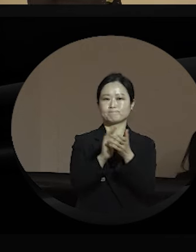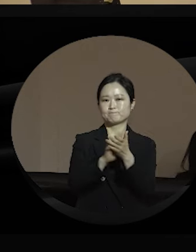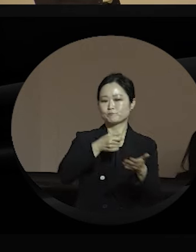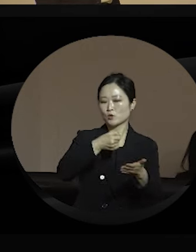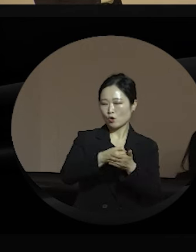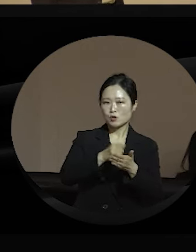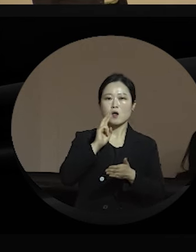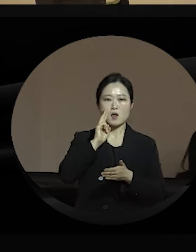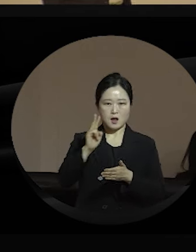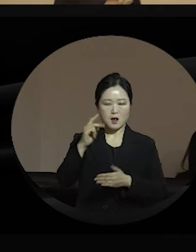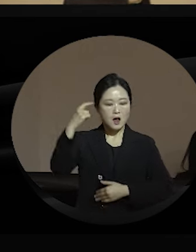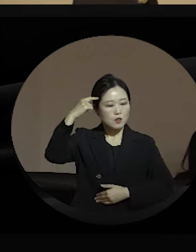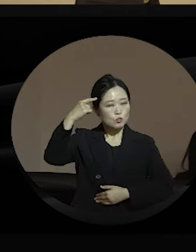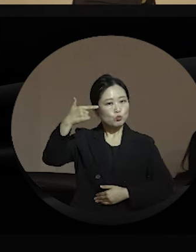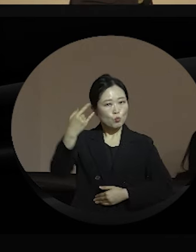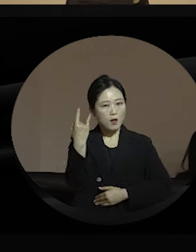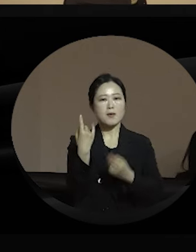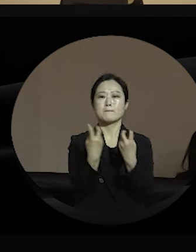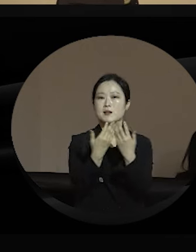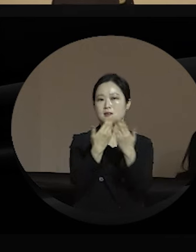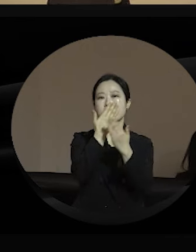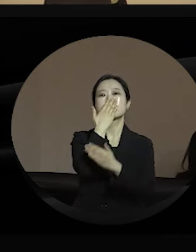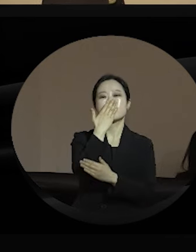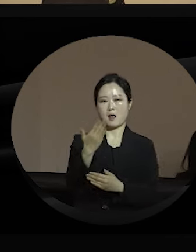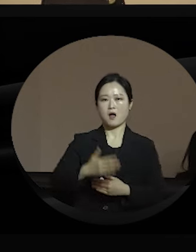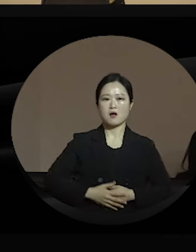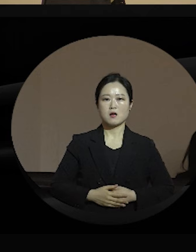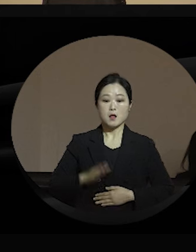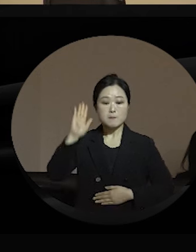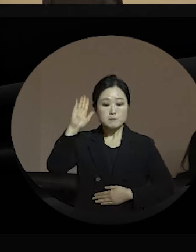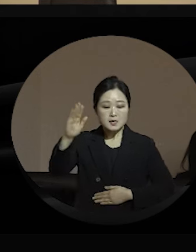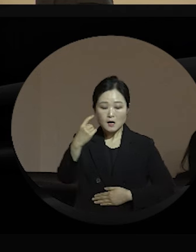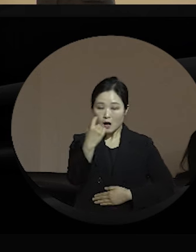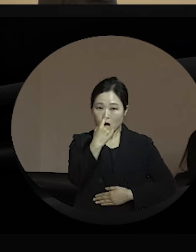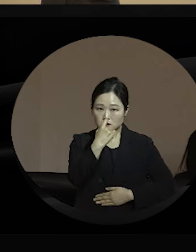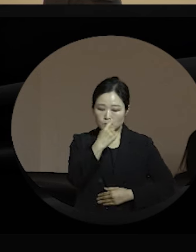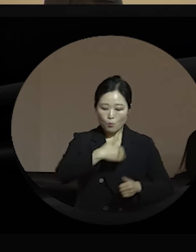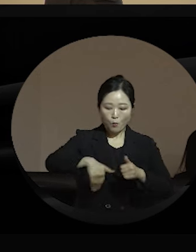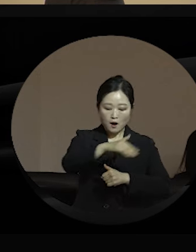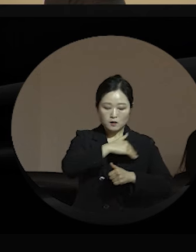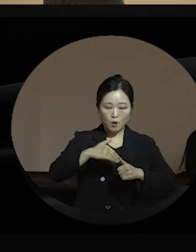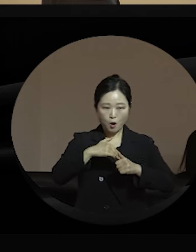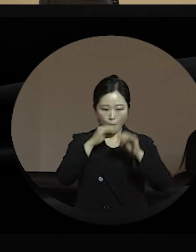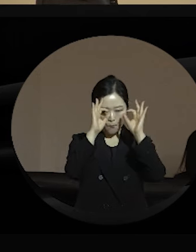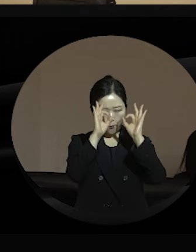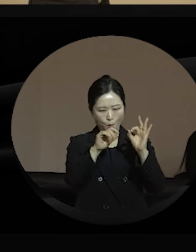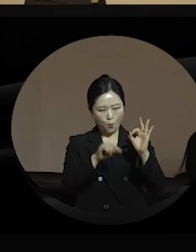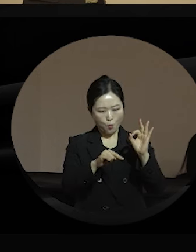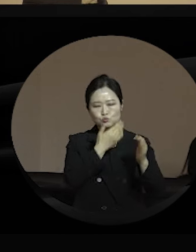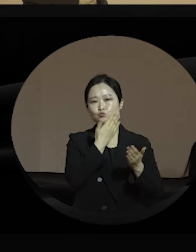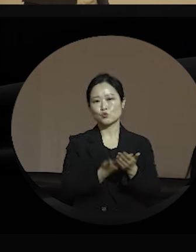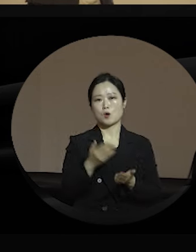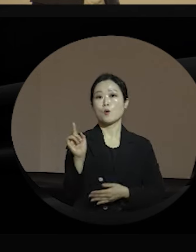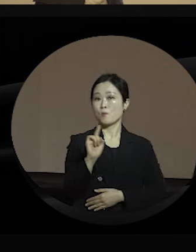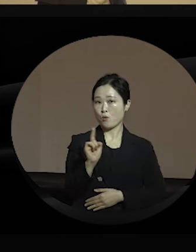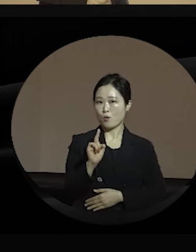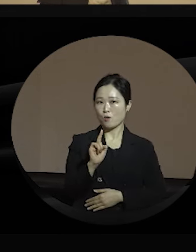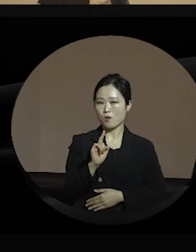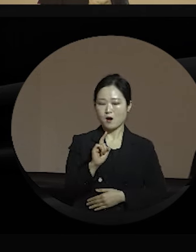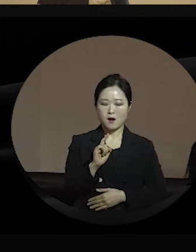좋은 환경이에요. 우리가 미래의 학습 환경을 생각해 볼 때 꼭 염두에 둬야 하는 것들은 학습자의